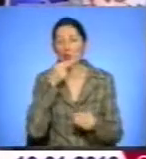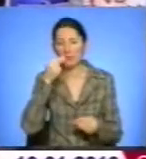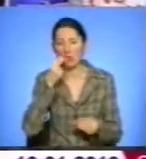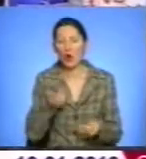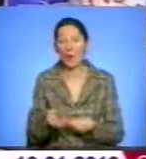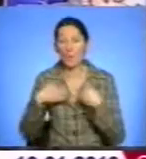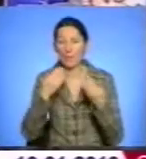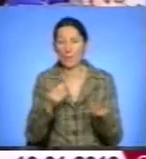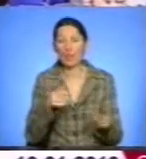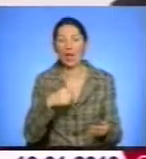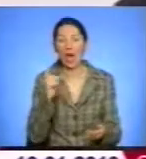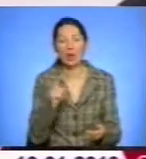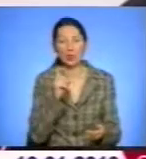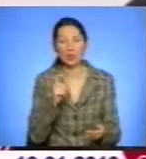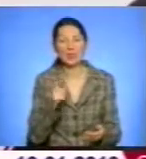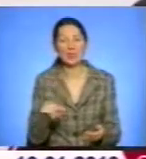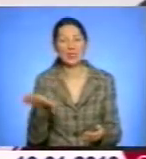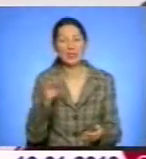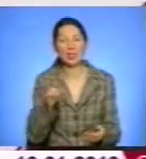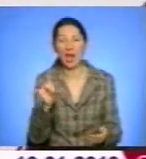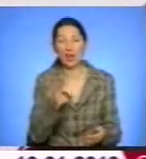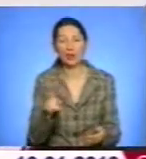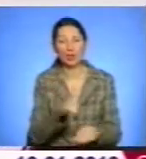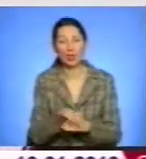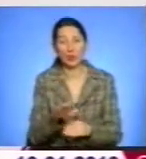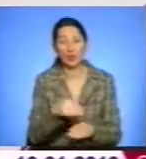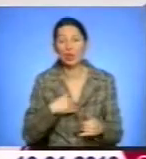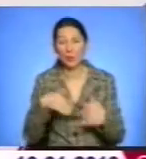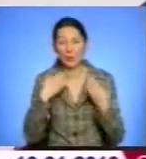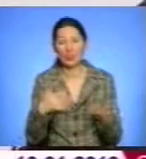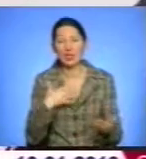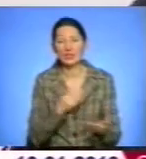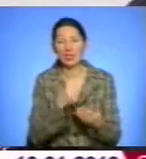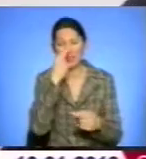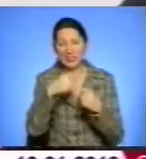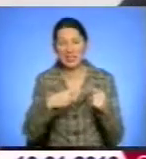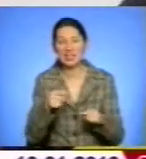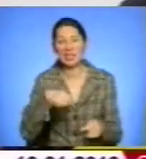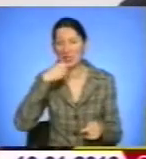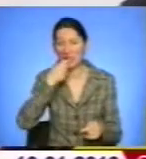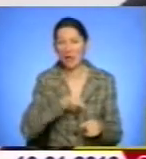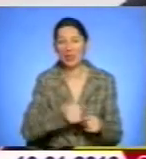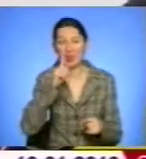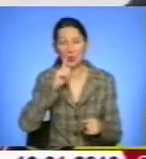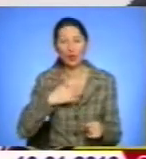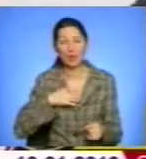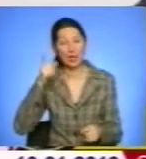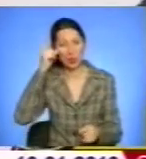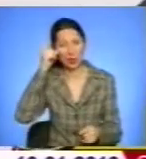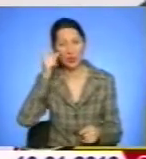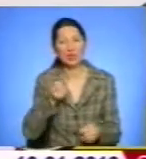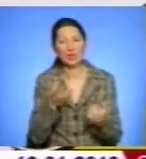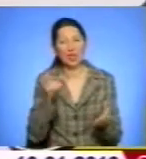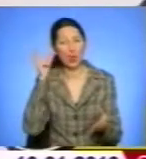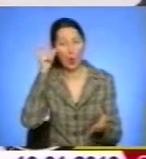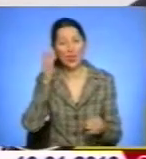усіх районів Тернопільщини. Сьогодні ми представляємо свої традиційні страви, які смакують нас на Чортківщині. Звичайно, це є кутя, це